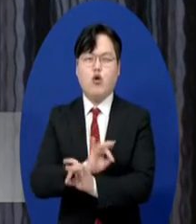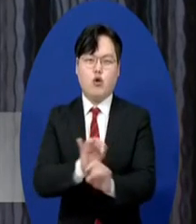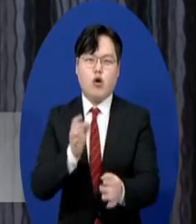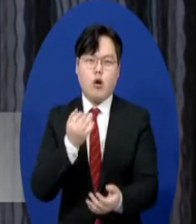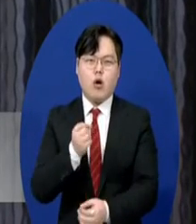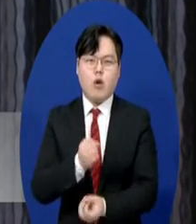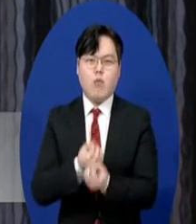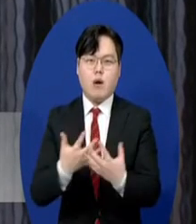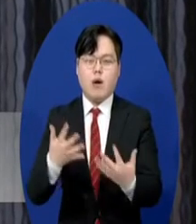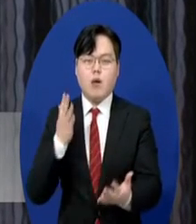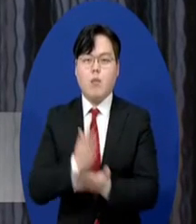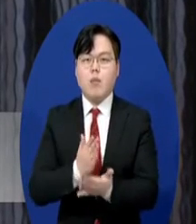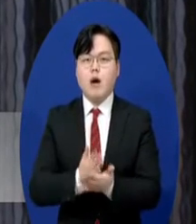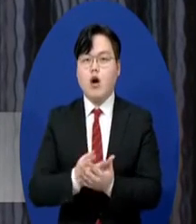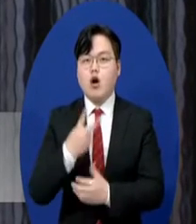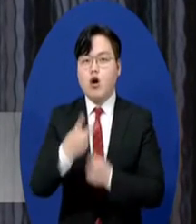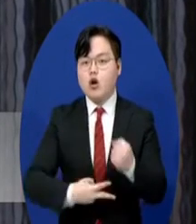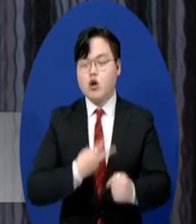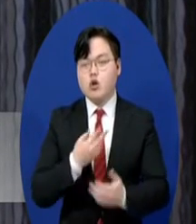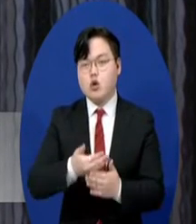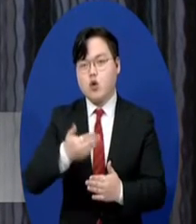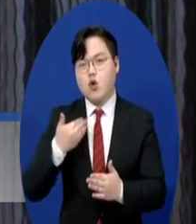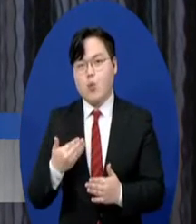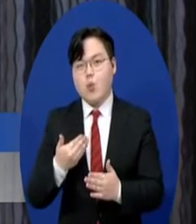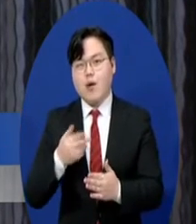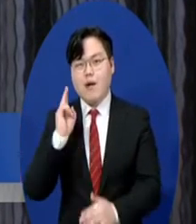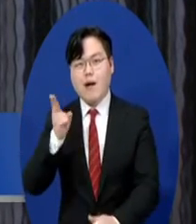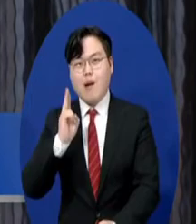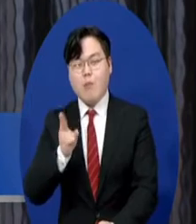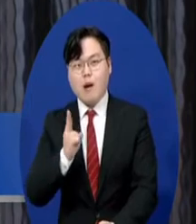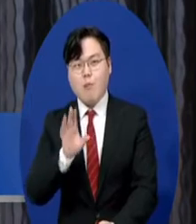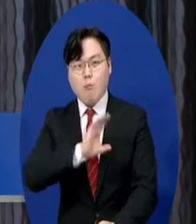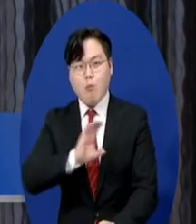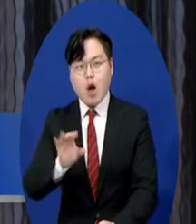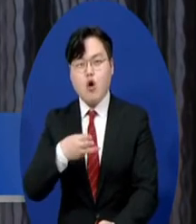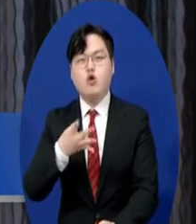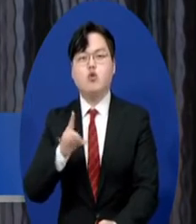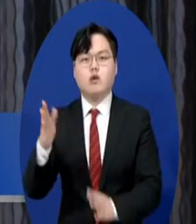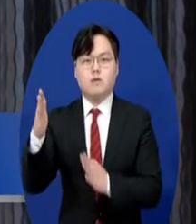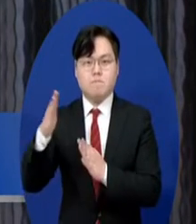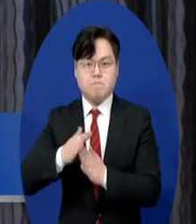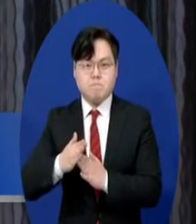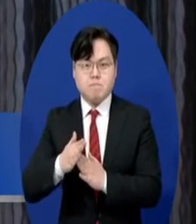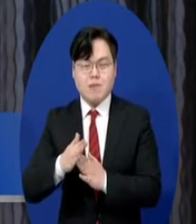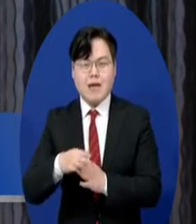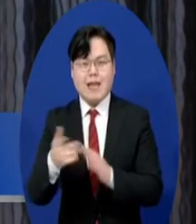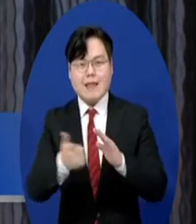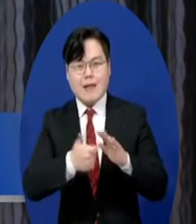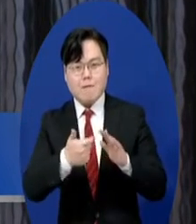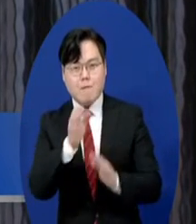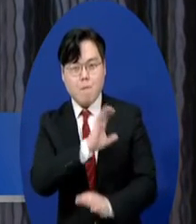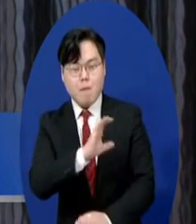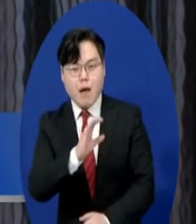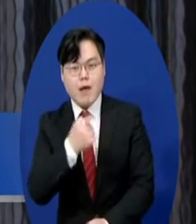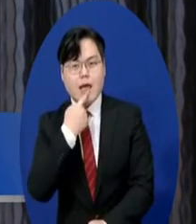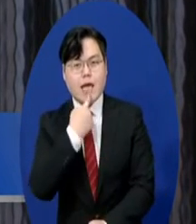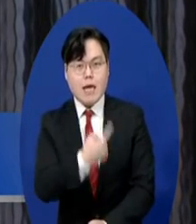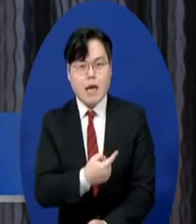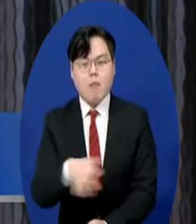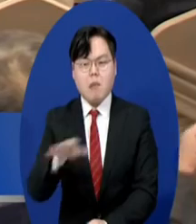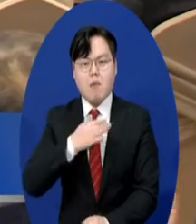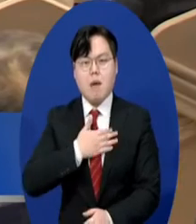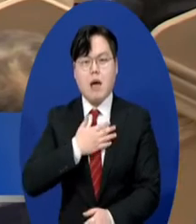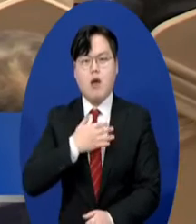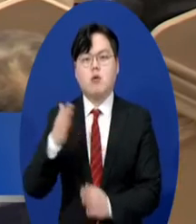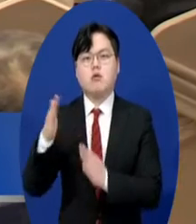өмнө компани төр зогсоогоод энэ татварын байгууллагатай уламжлалт